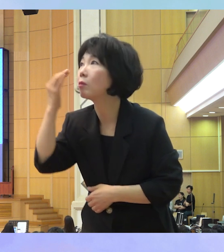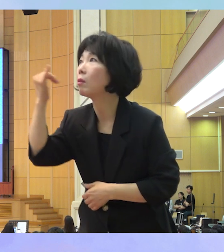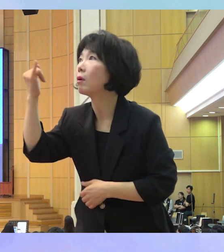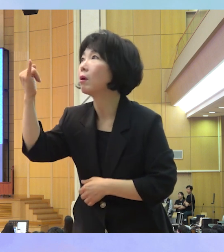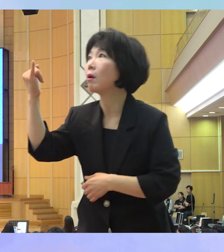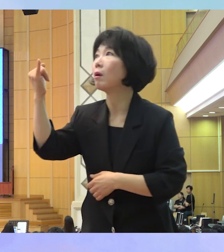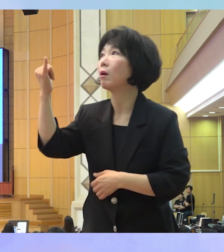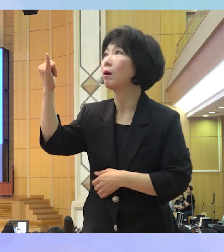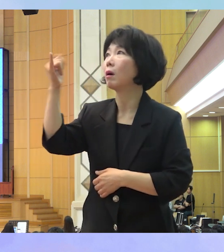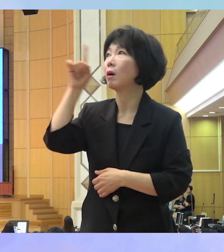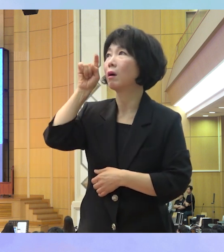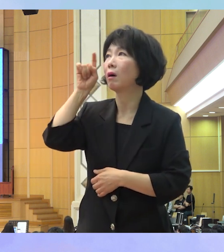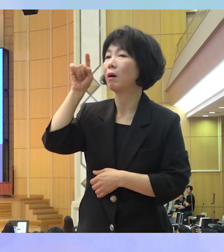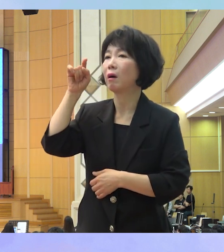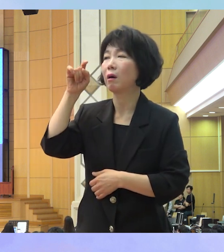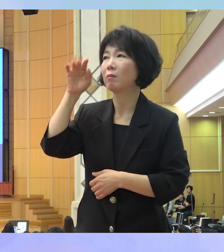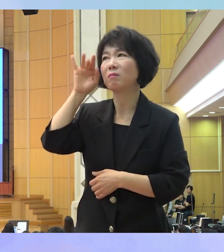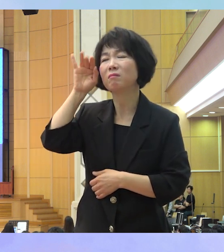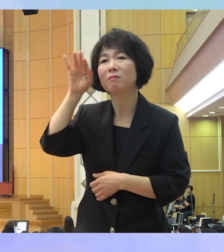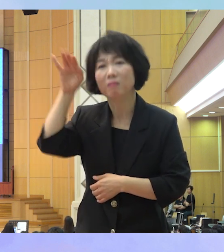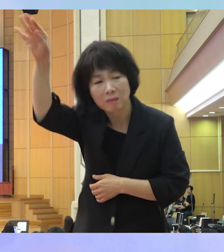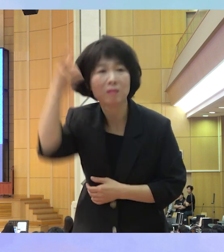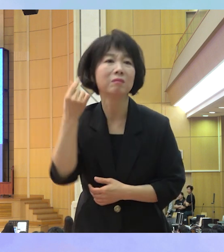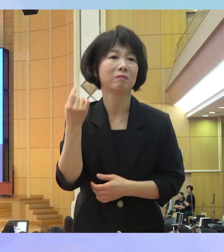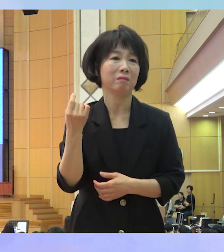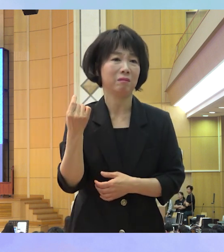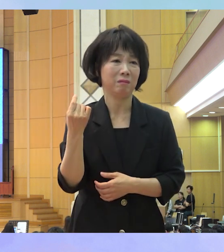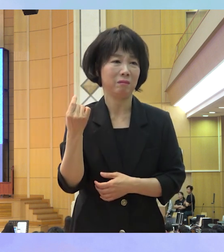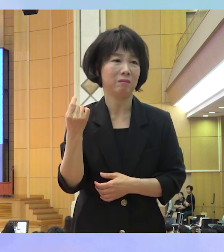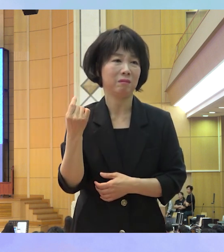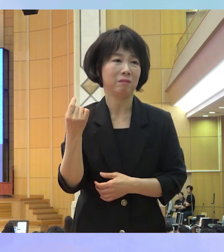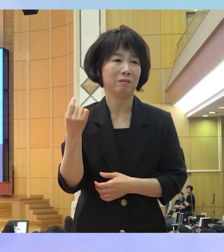이렇게 사랑하시기 때문에, 그래서